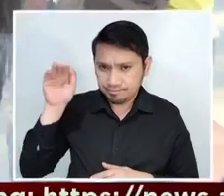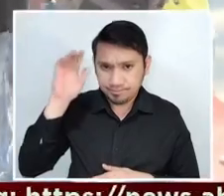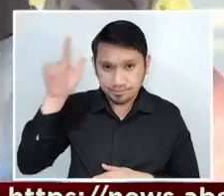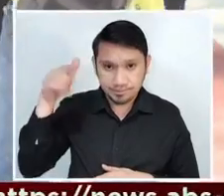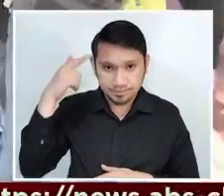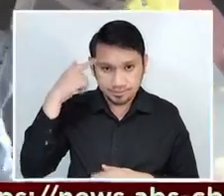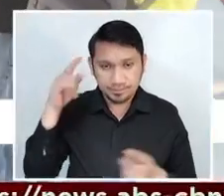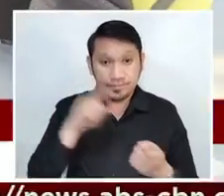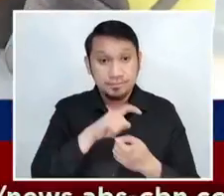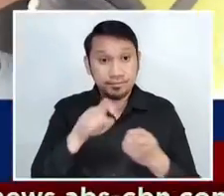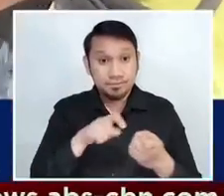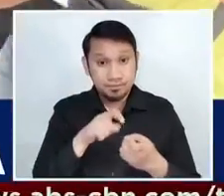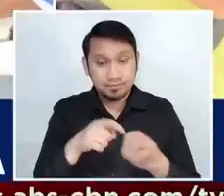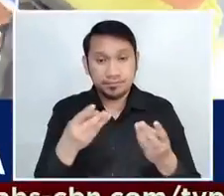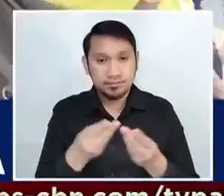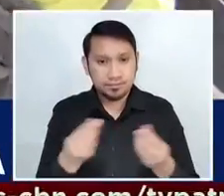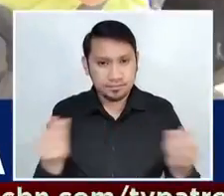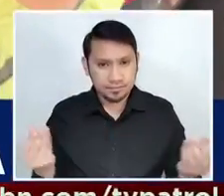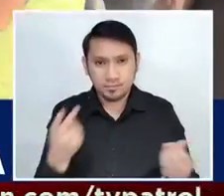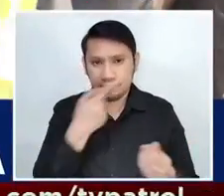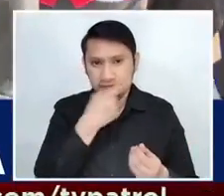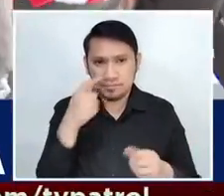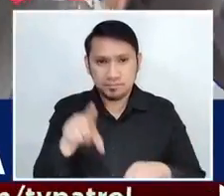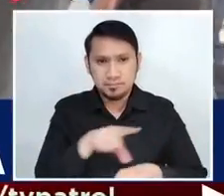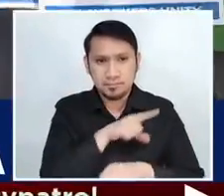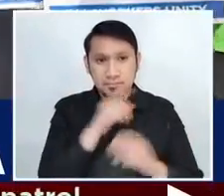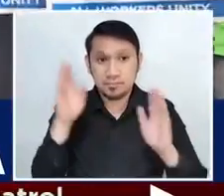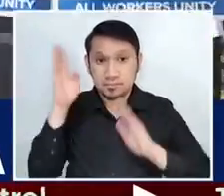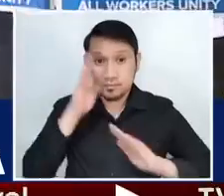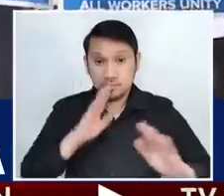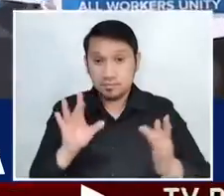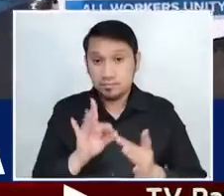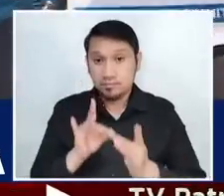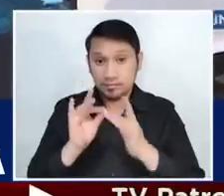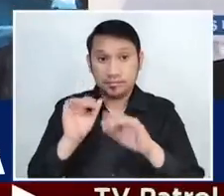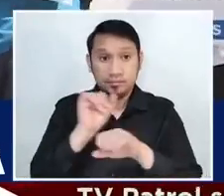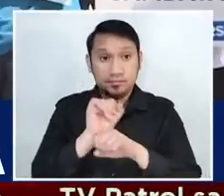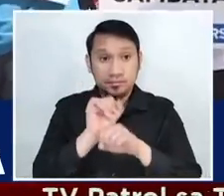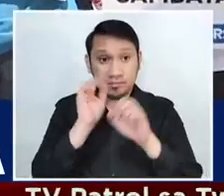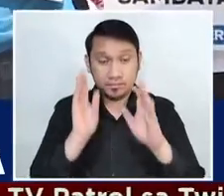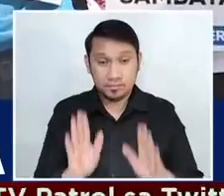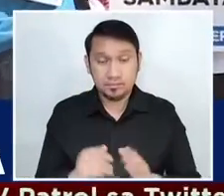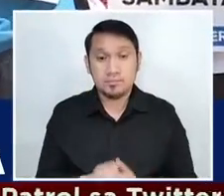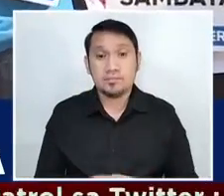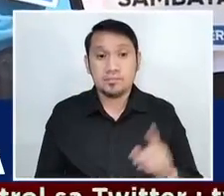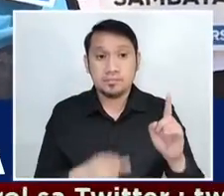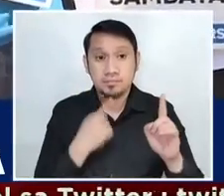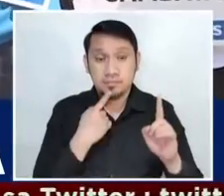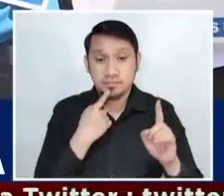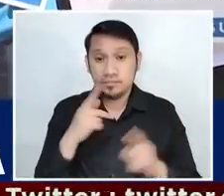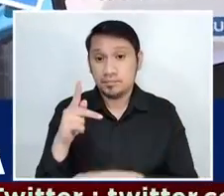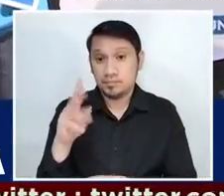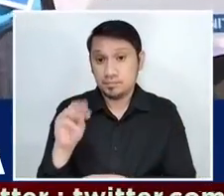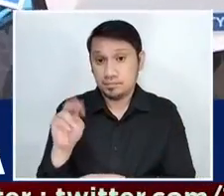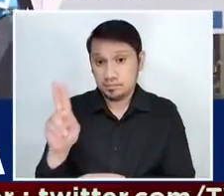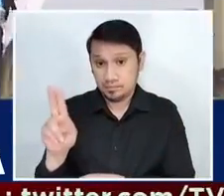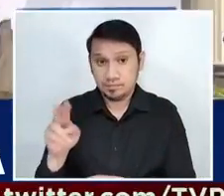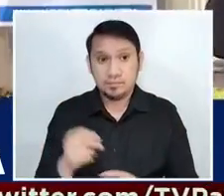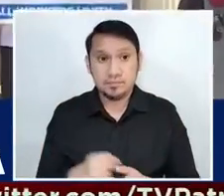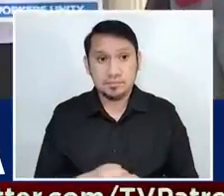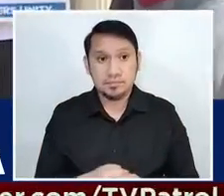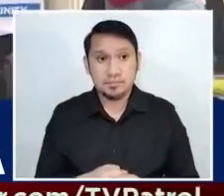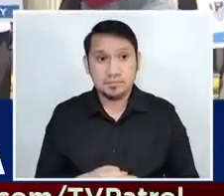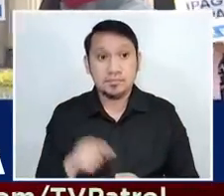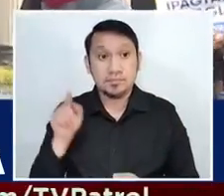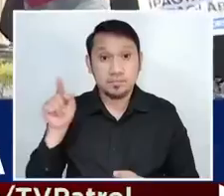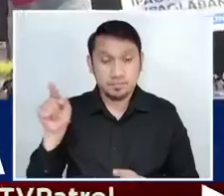para matugunan ang mga matagal ng issue ng mga manggagawa. Ayon sa grupong Kilusang Mayo 1 o KMU, ang mga papuri ni